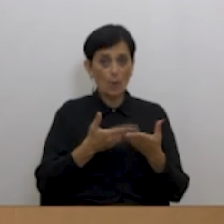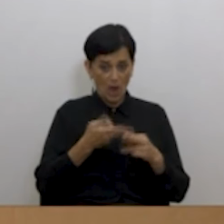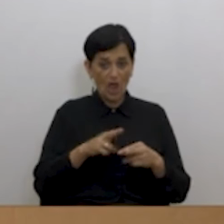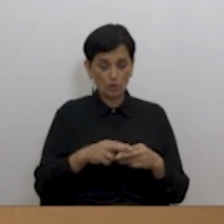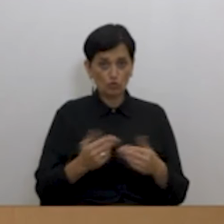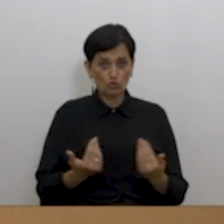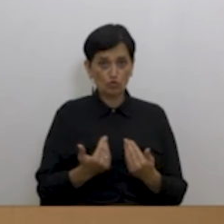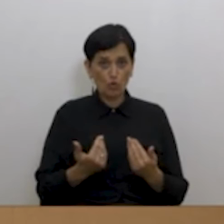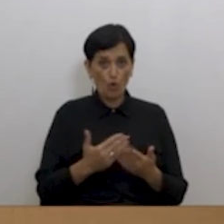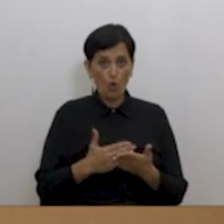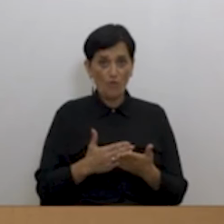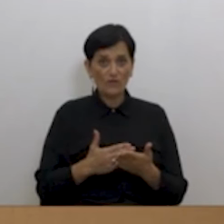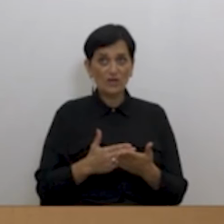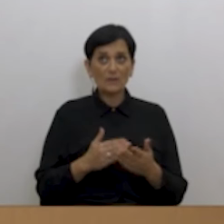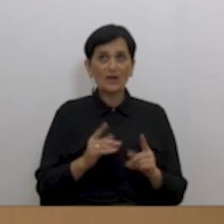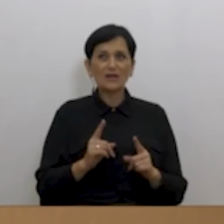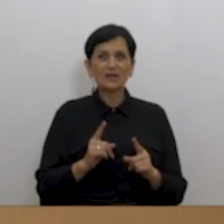ცხოვრება.